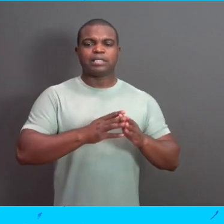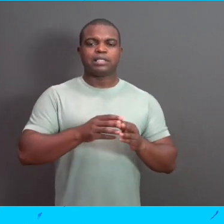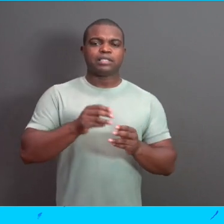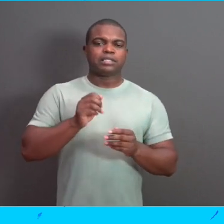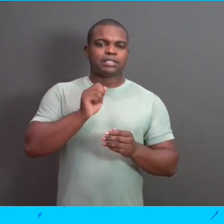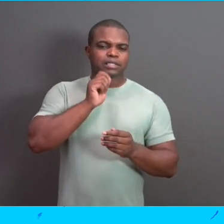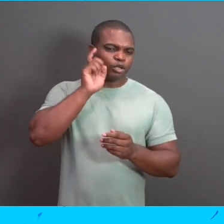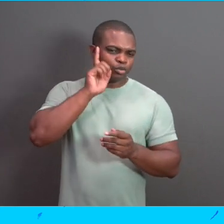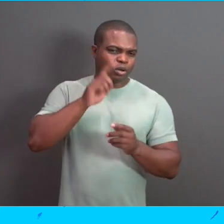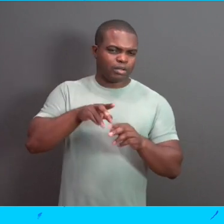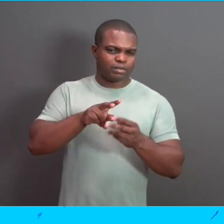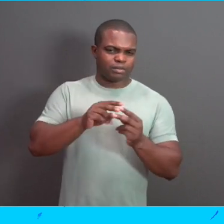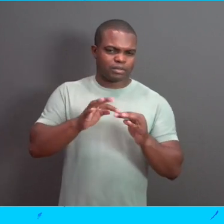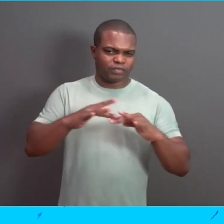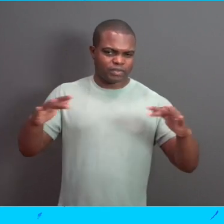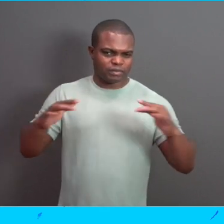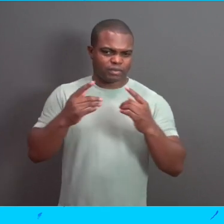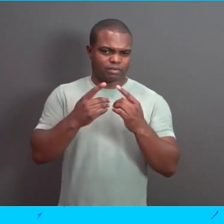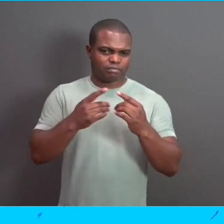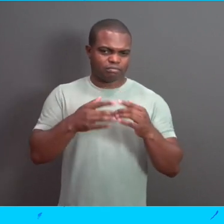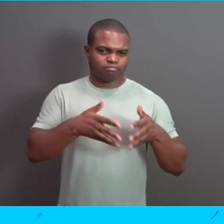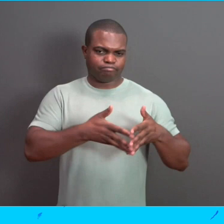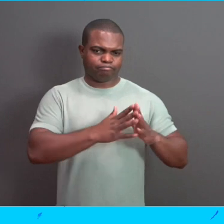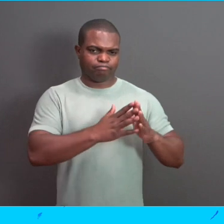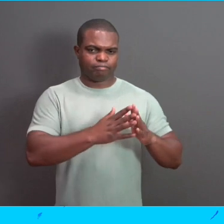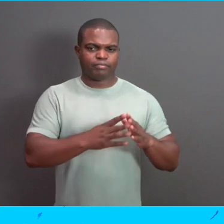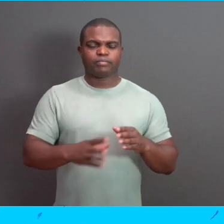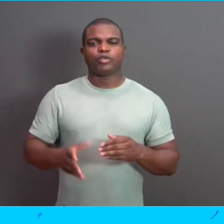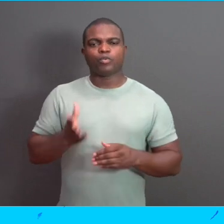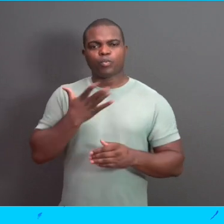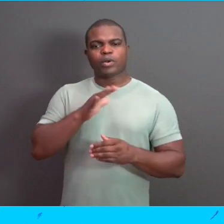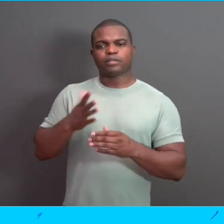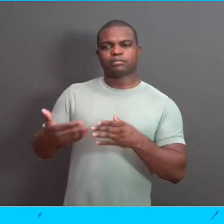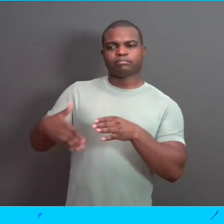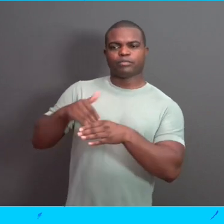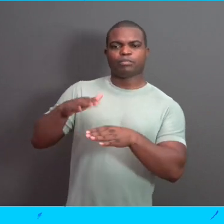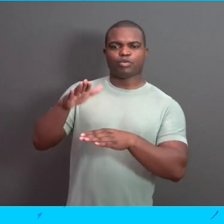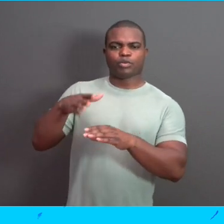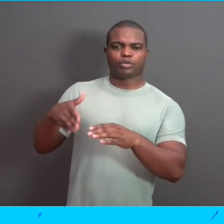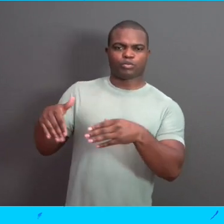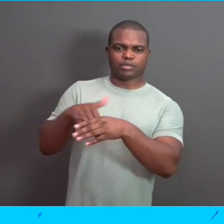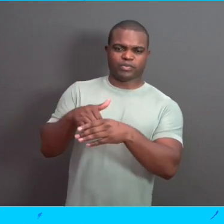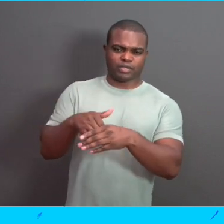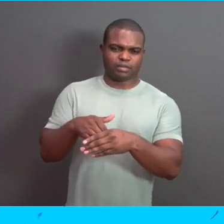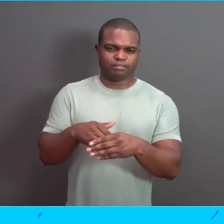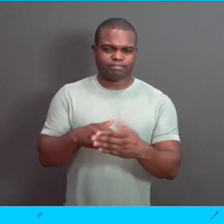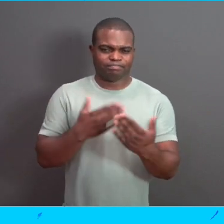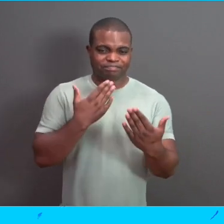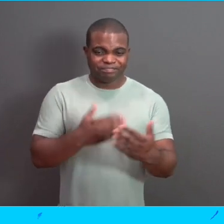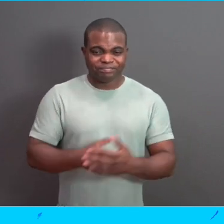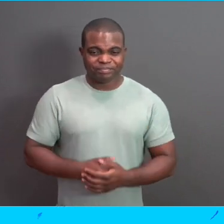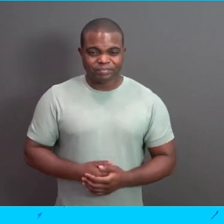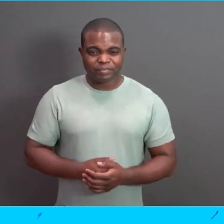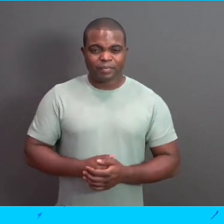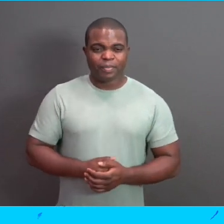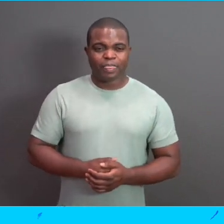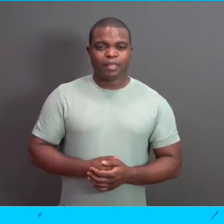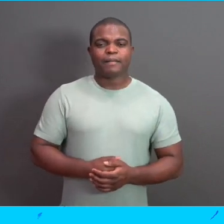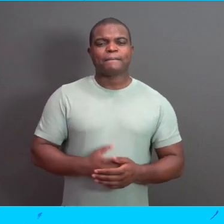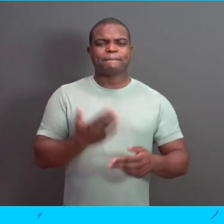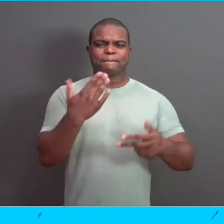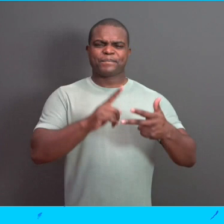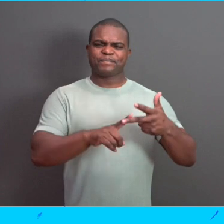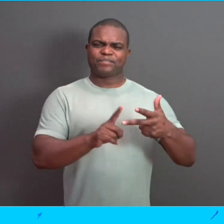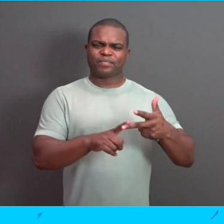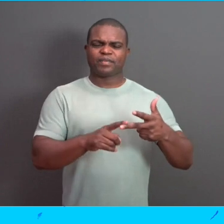nous avons Selinga Sumbenu. Selinga est une scientiste sociale et